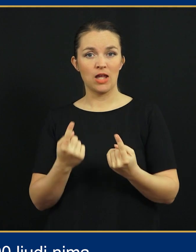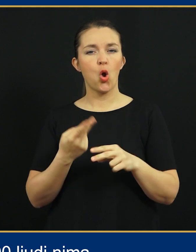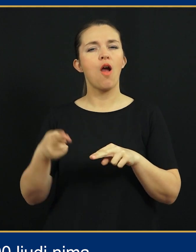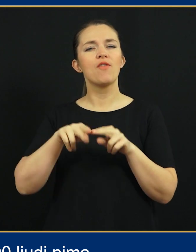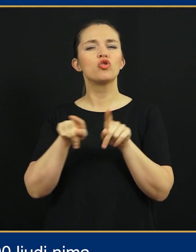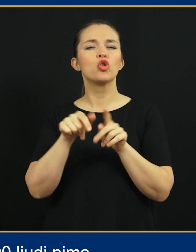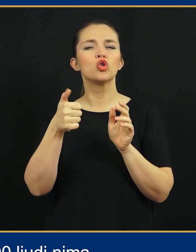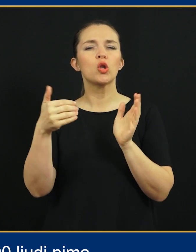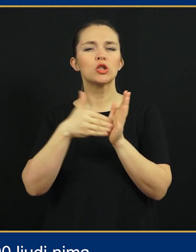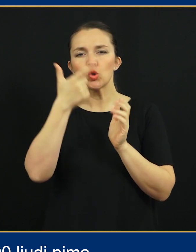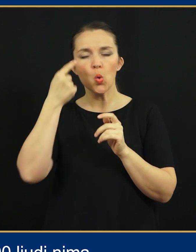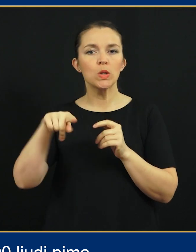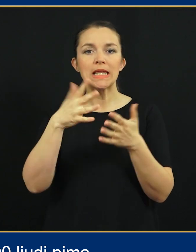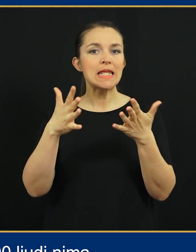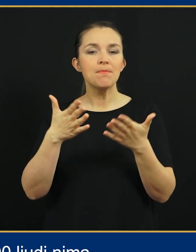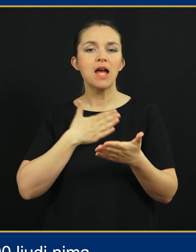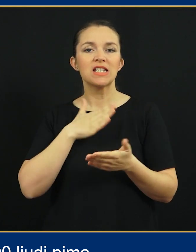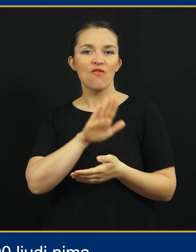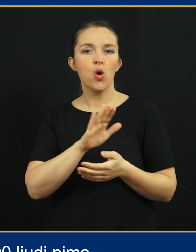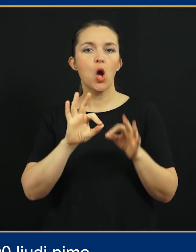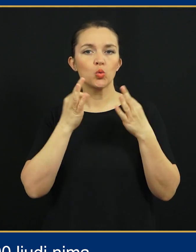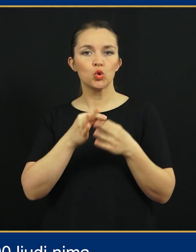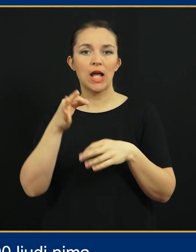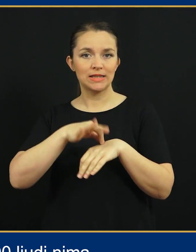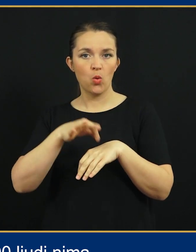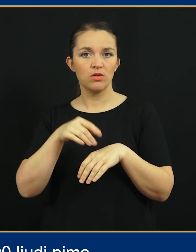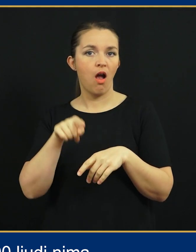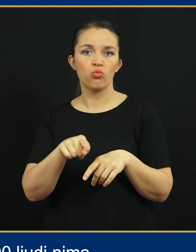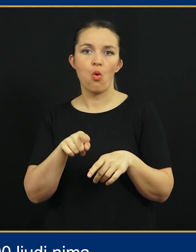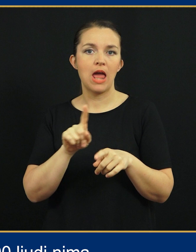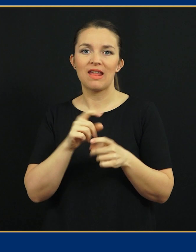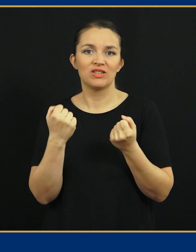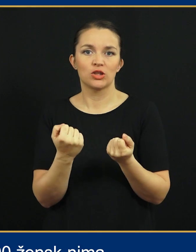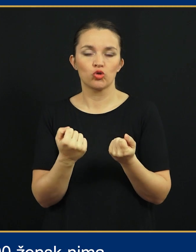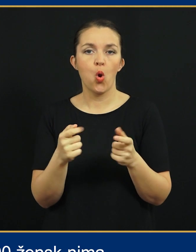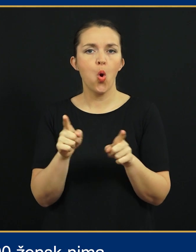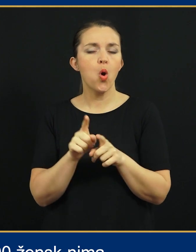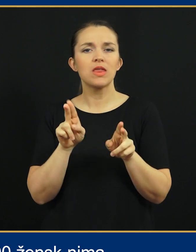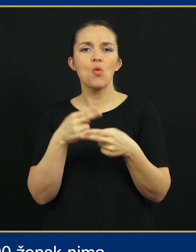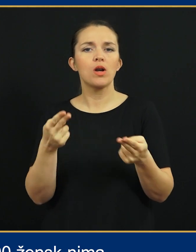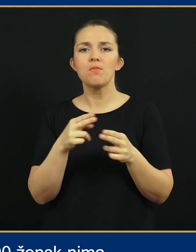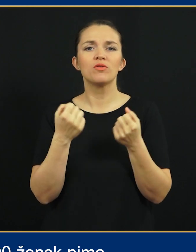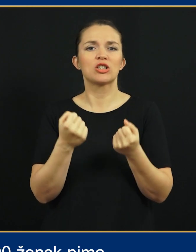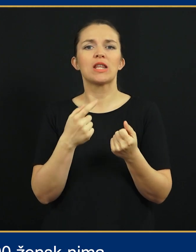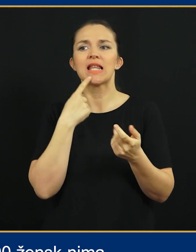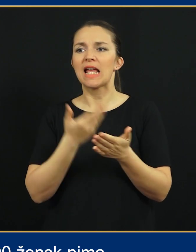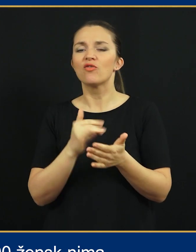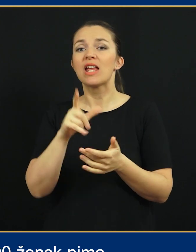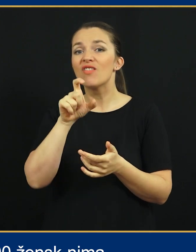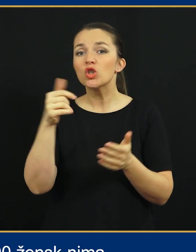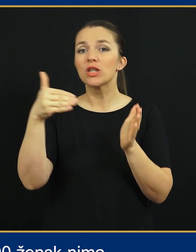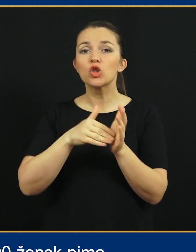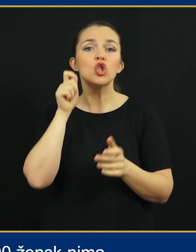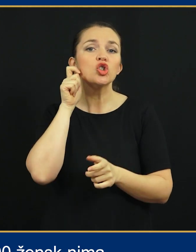več kot 100 tisoč ljudi nima svojega družinskega zdravnika, je nevzdržno. Kot je nevzdržno dejstvo, da 200